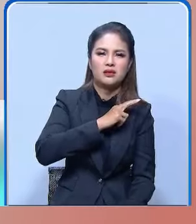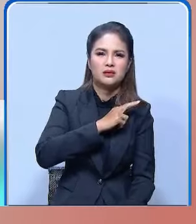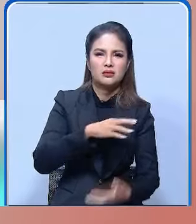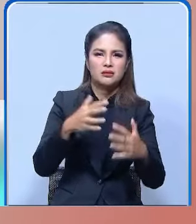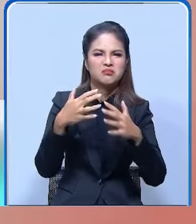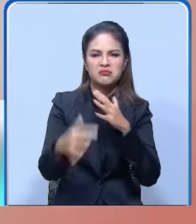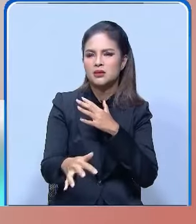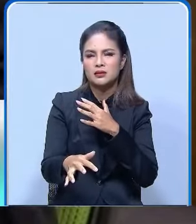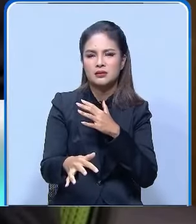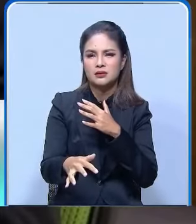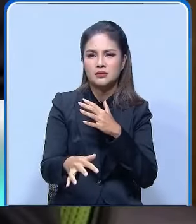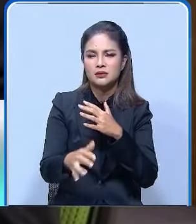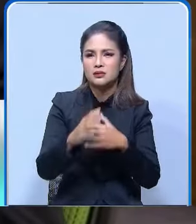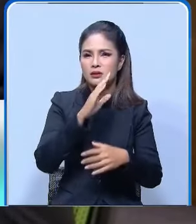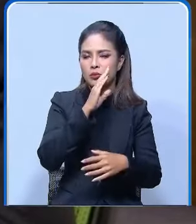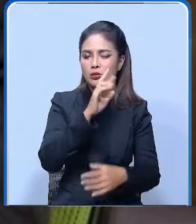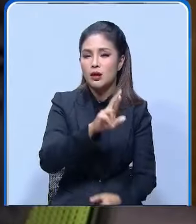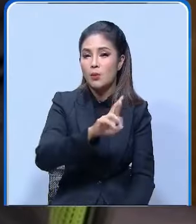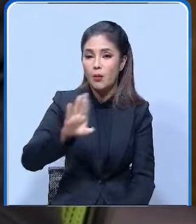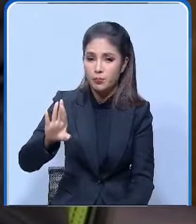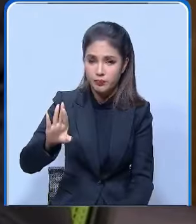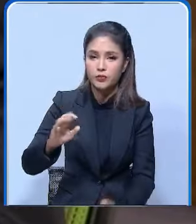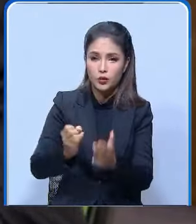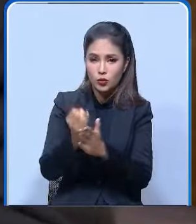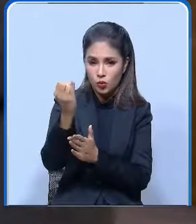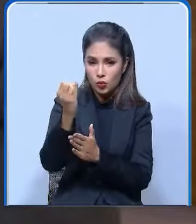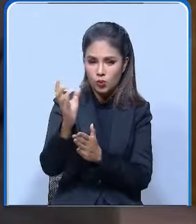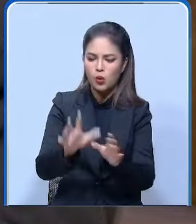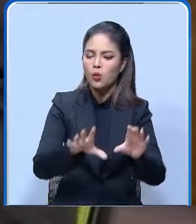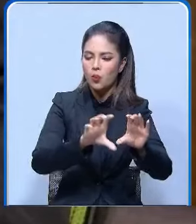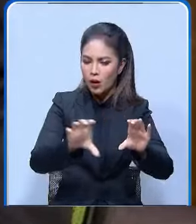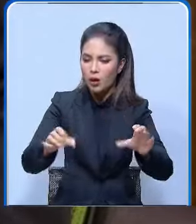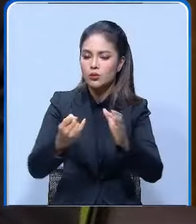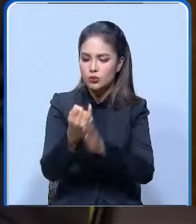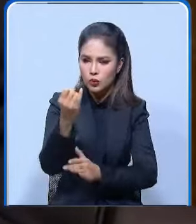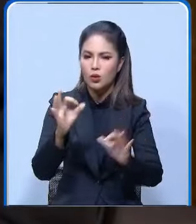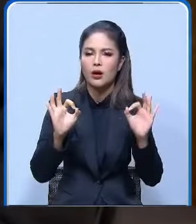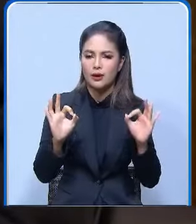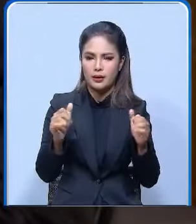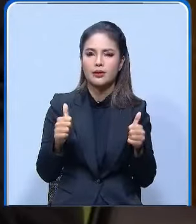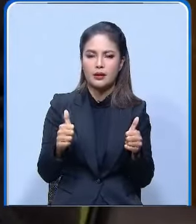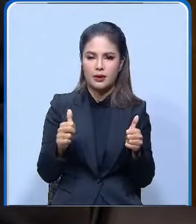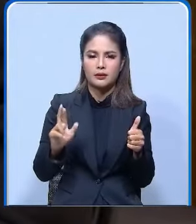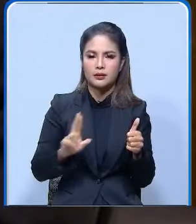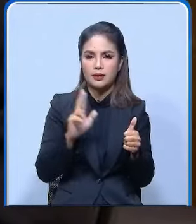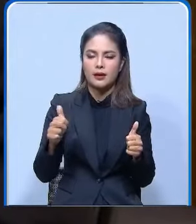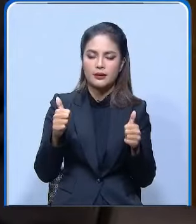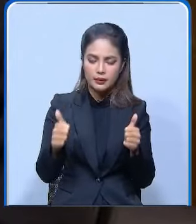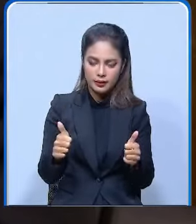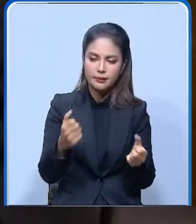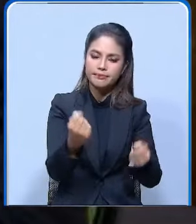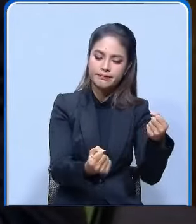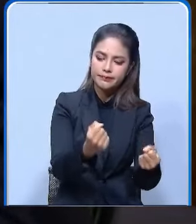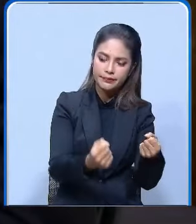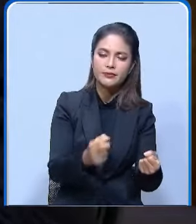ง ถ้าระบบถูกต้องการวางติดตั้งถูกต้องทุกอย่างโอเครถบัสสามารถใช้ได้รถยนต์ทุกวันนี้ก็ยังมี